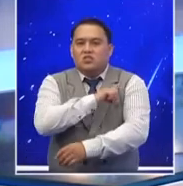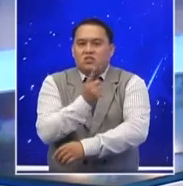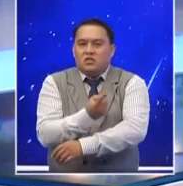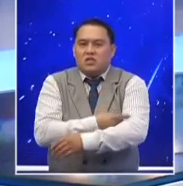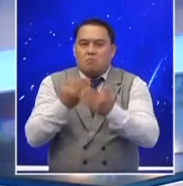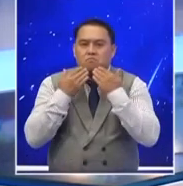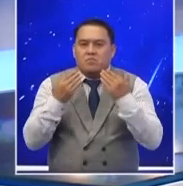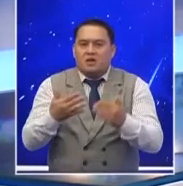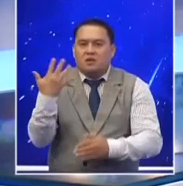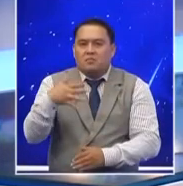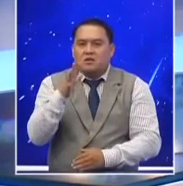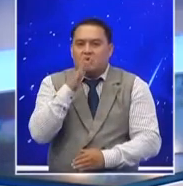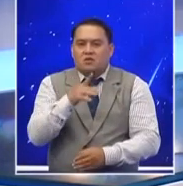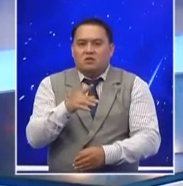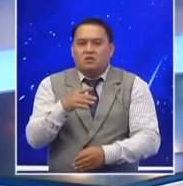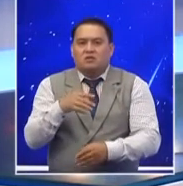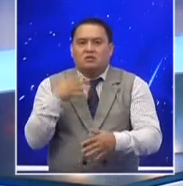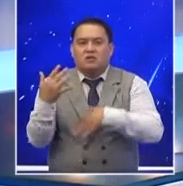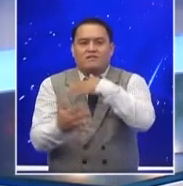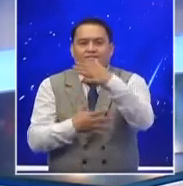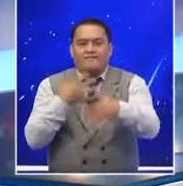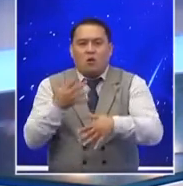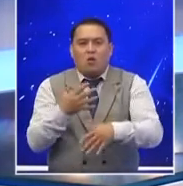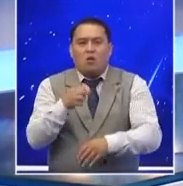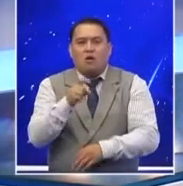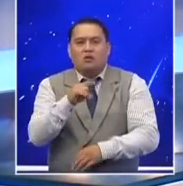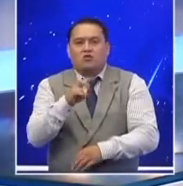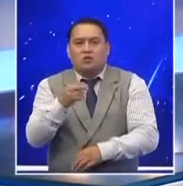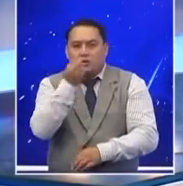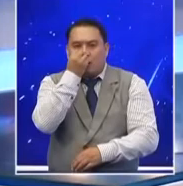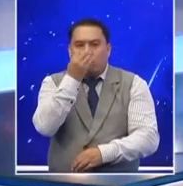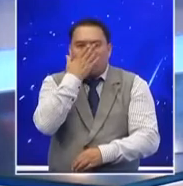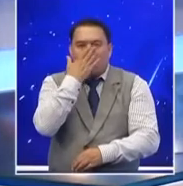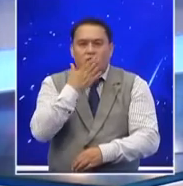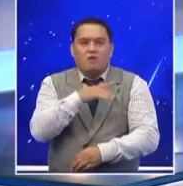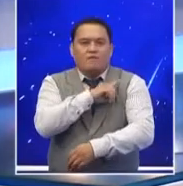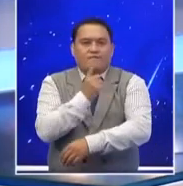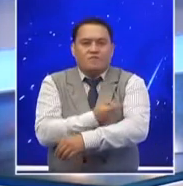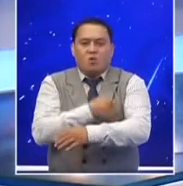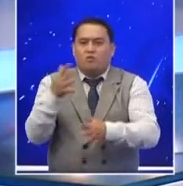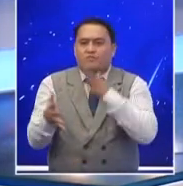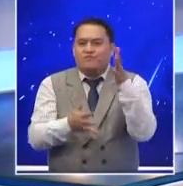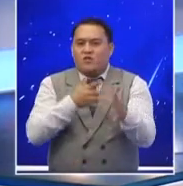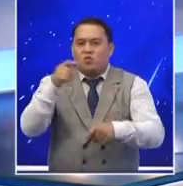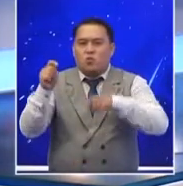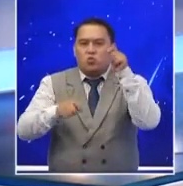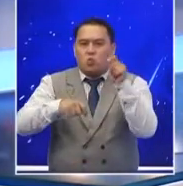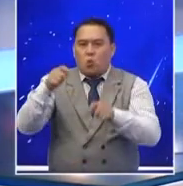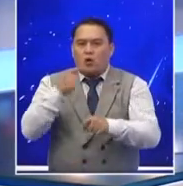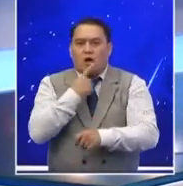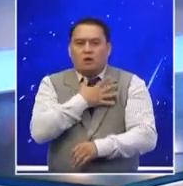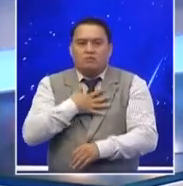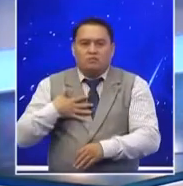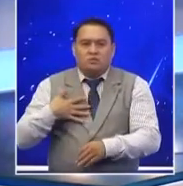Сильнейший за последние полвека супертайфун Хайшен обрушился на Японию. Он принес с собой шквалистый ветер и мощные дожди. Пострадали